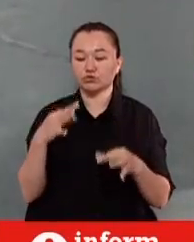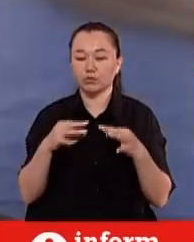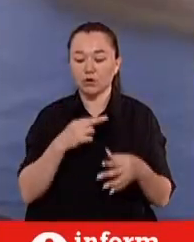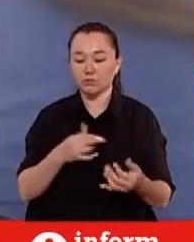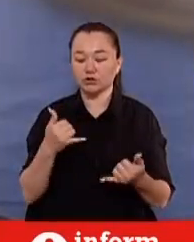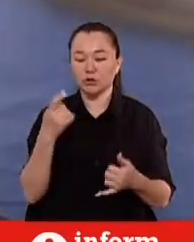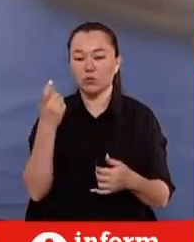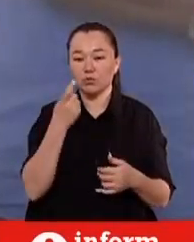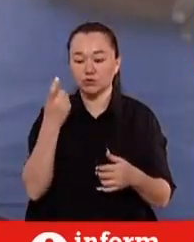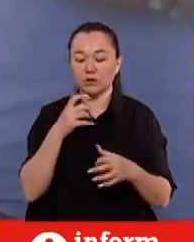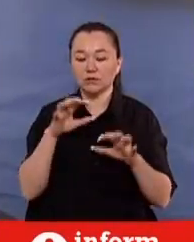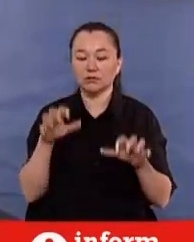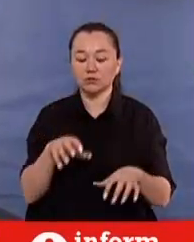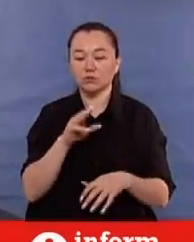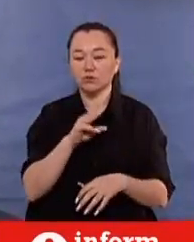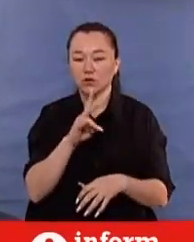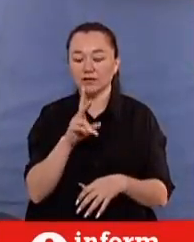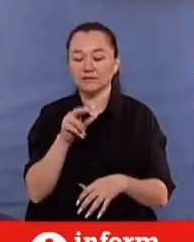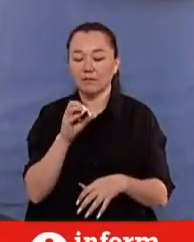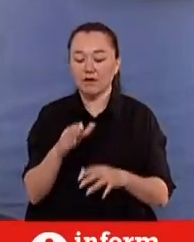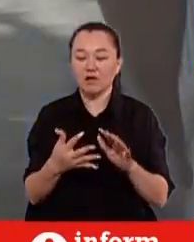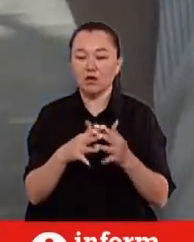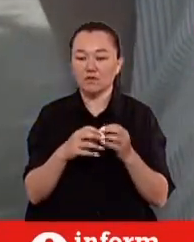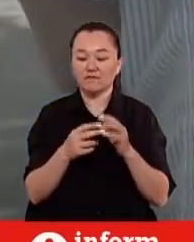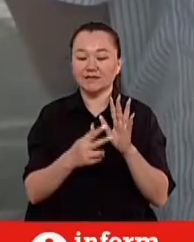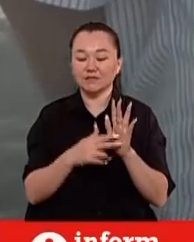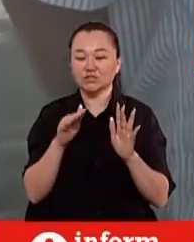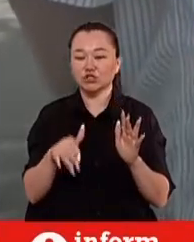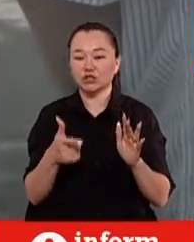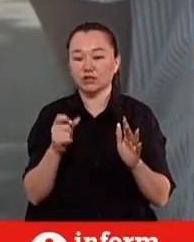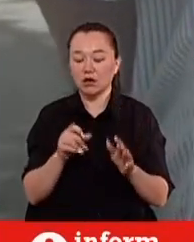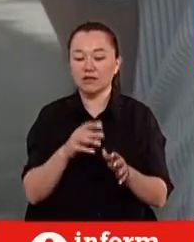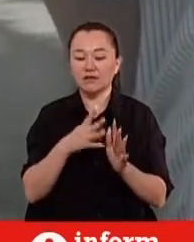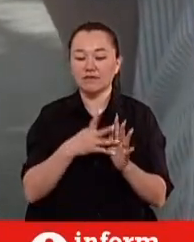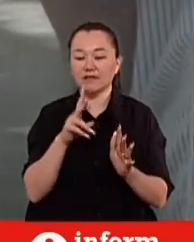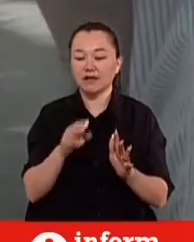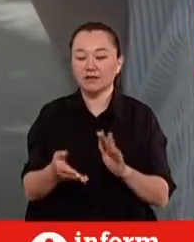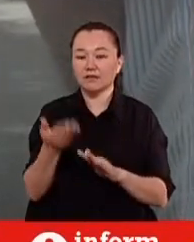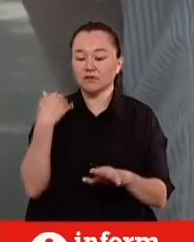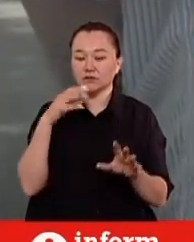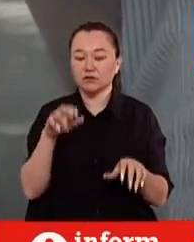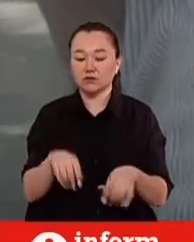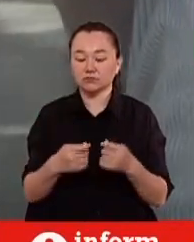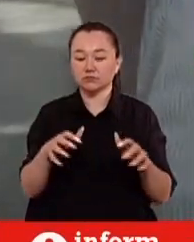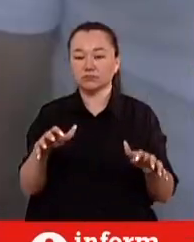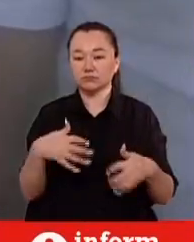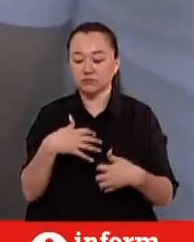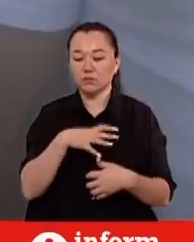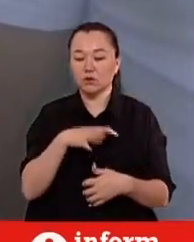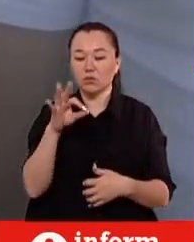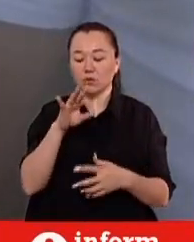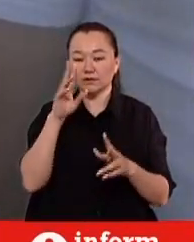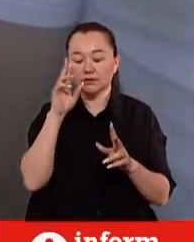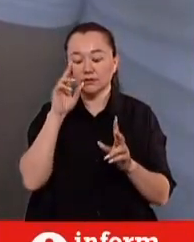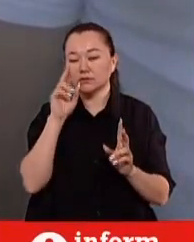қазір қожалық төрағасы Нұрлан Іздібаев ауылдағы 18 мың гектар жерді 9 жыл бұрын заңсыз алып қойған. Бұл жайлы мүлдем